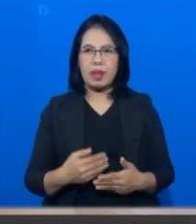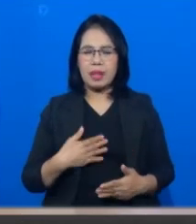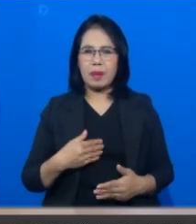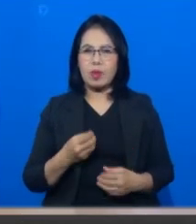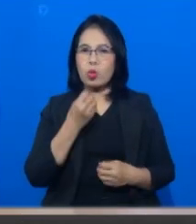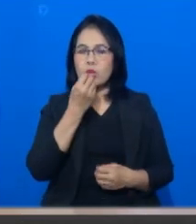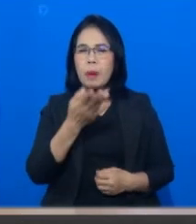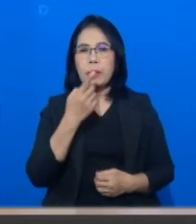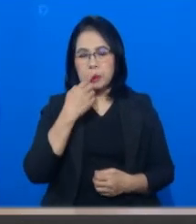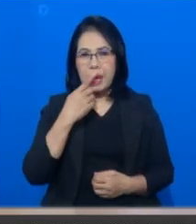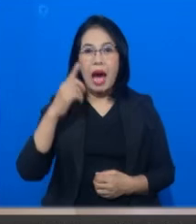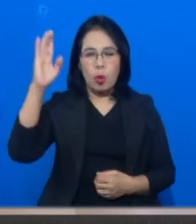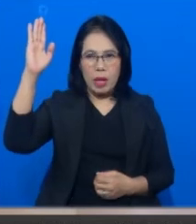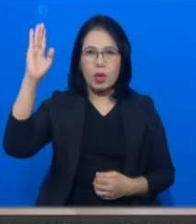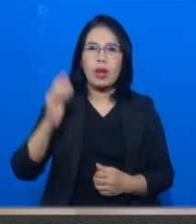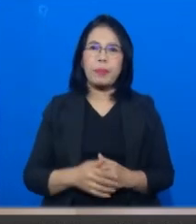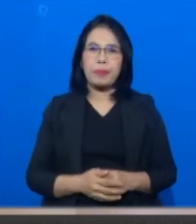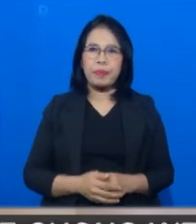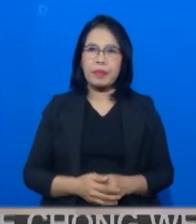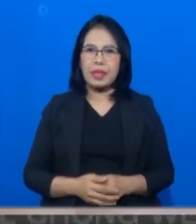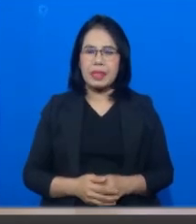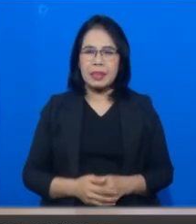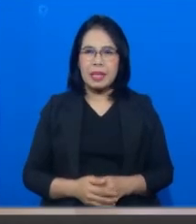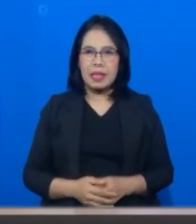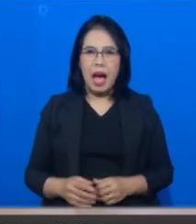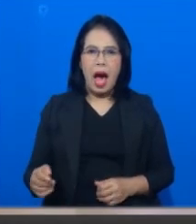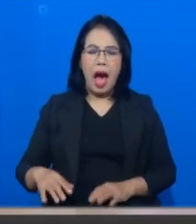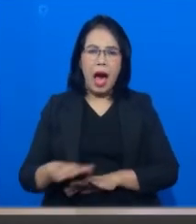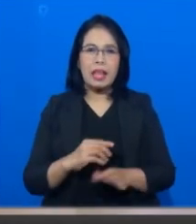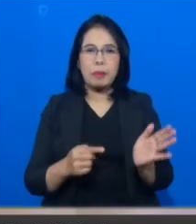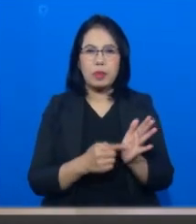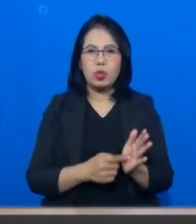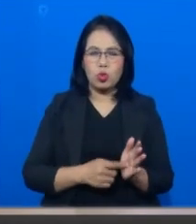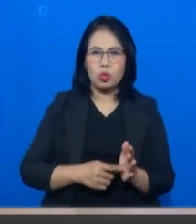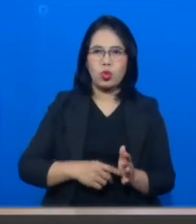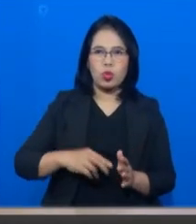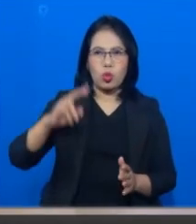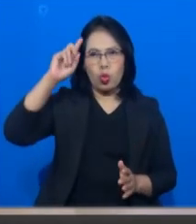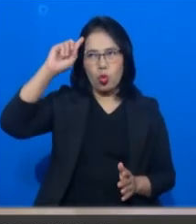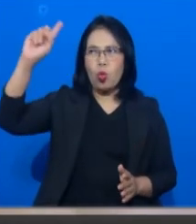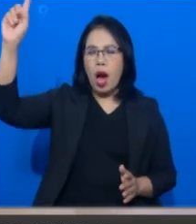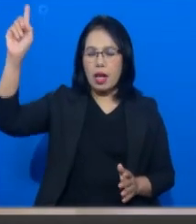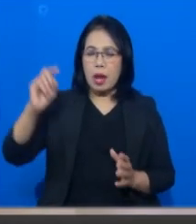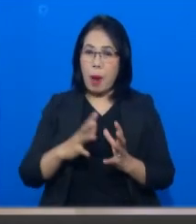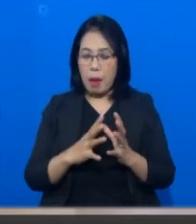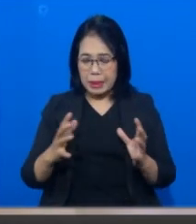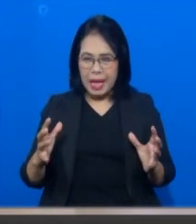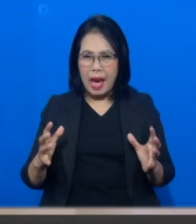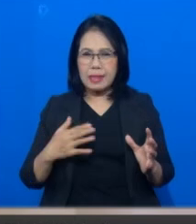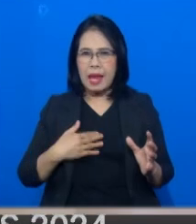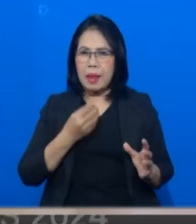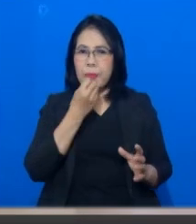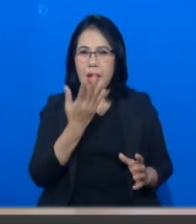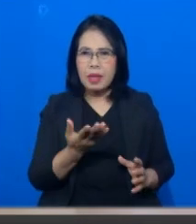mengucapkan Bismillahirrohmanirrohim serta atas petunjuk Tuhan Yang Maha Besar, maka dengan ini saya